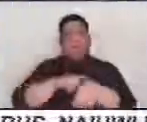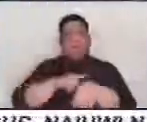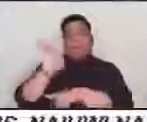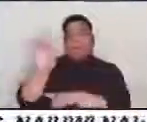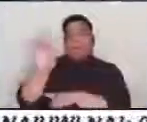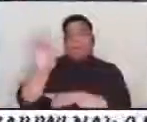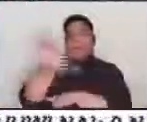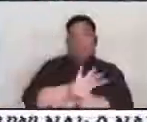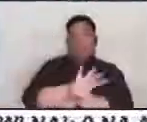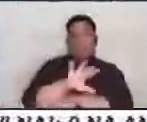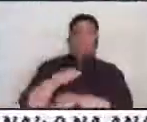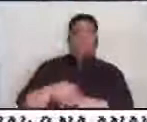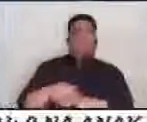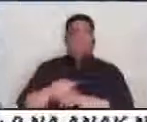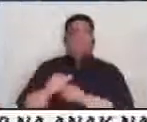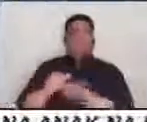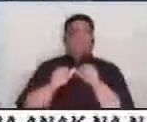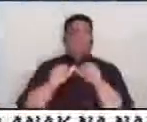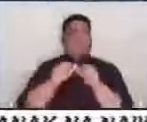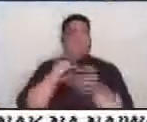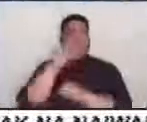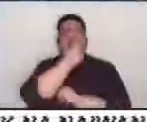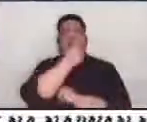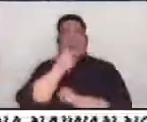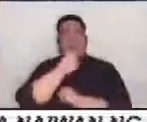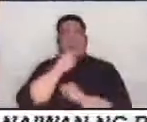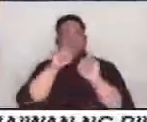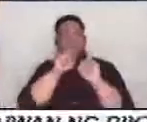po mga residente dito sa Maynila ang nais nga